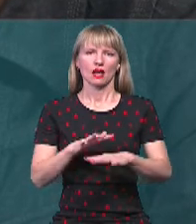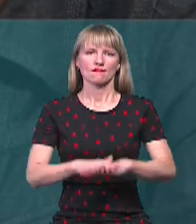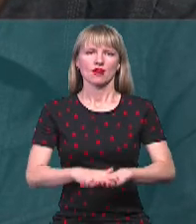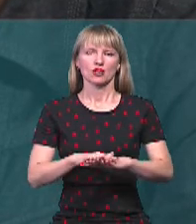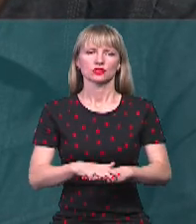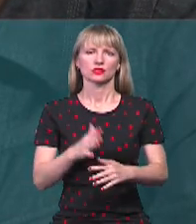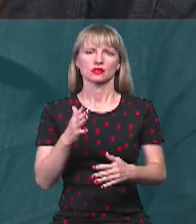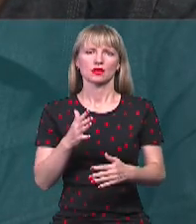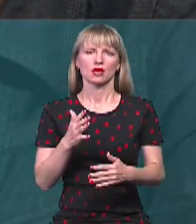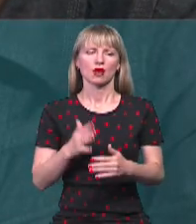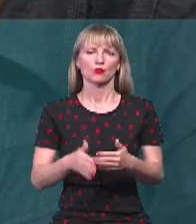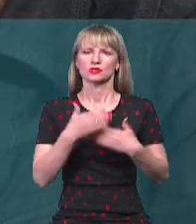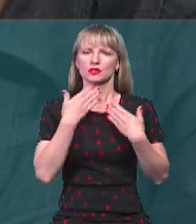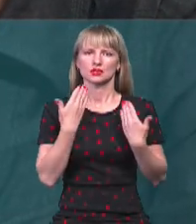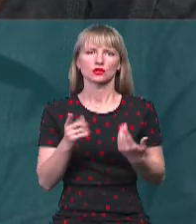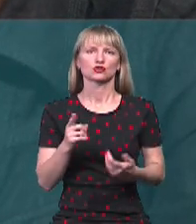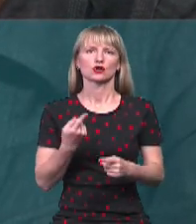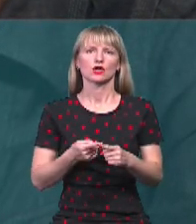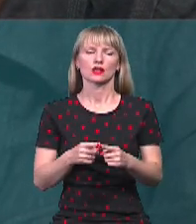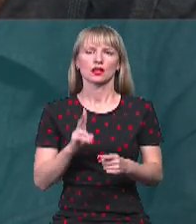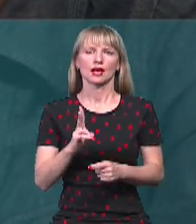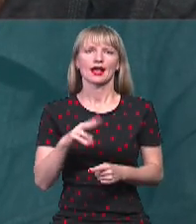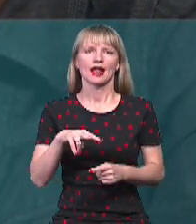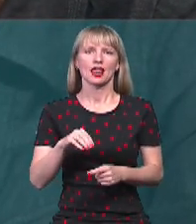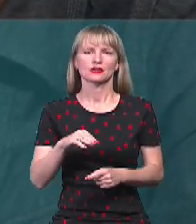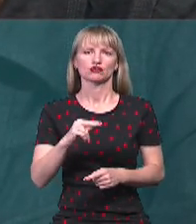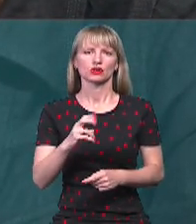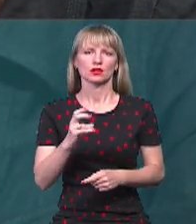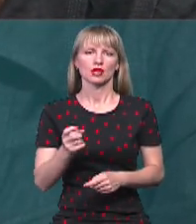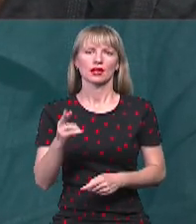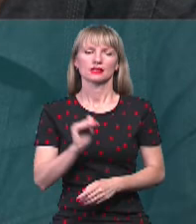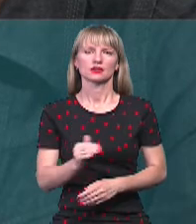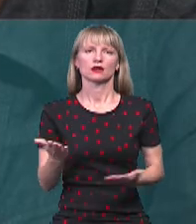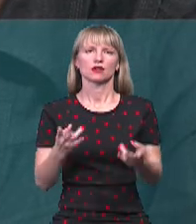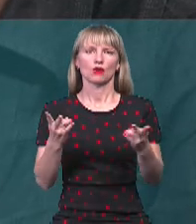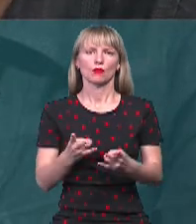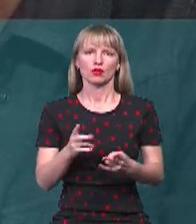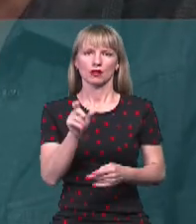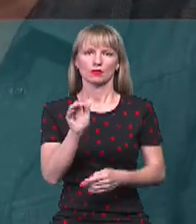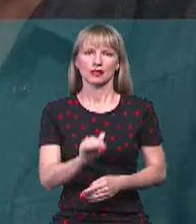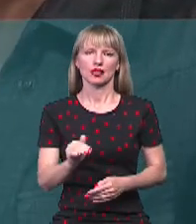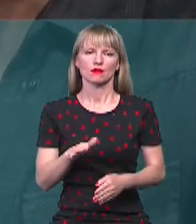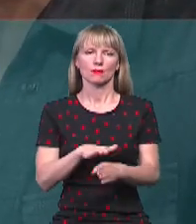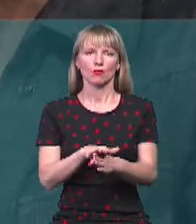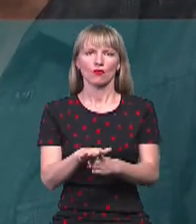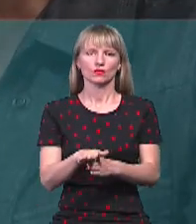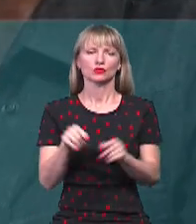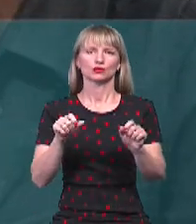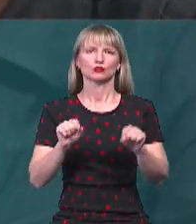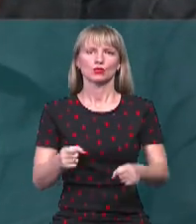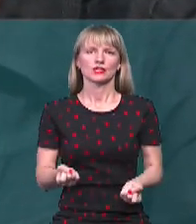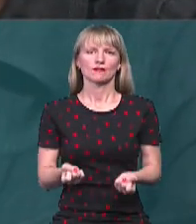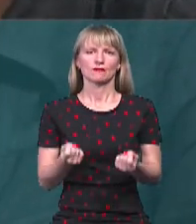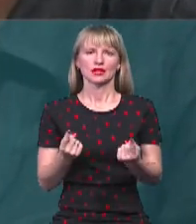Да, капусты нет. Что тогда есть клетчатка для детей, которая необходима организму в полном объеме? Ось тут може